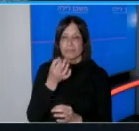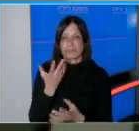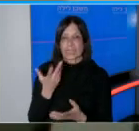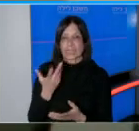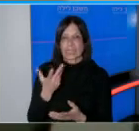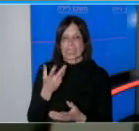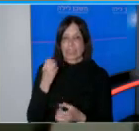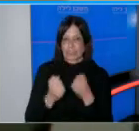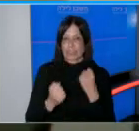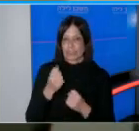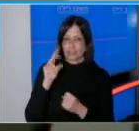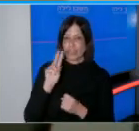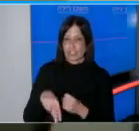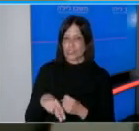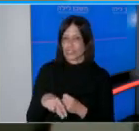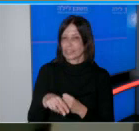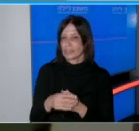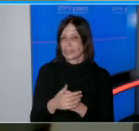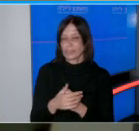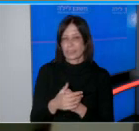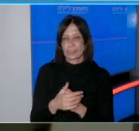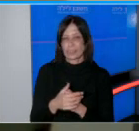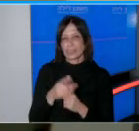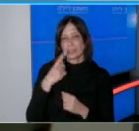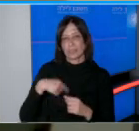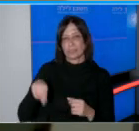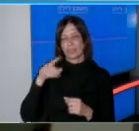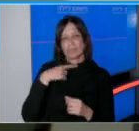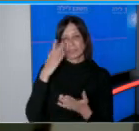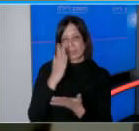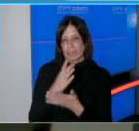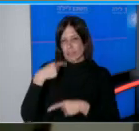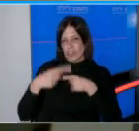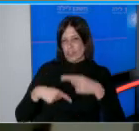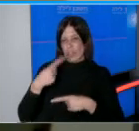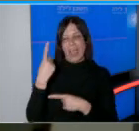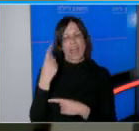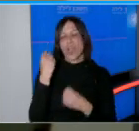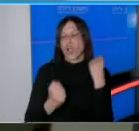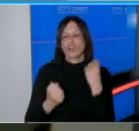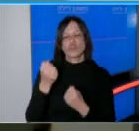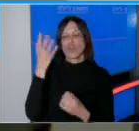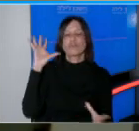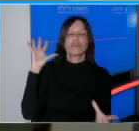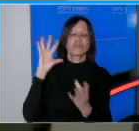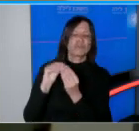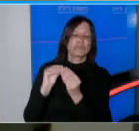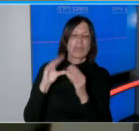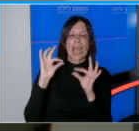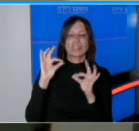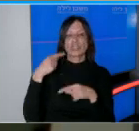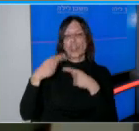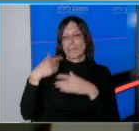מטרידה שיכולה להיות הני, כמובן. אנחנו בעיצומה של שנה, אחת הקשות שעברנו בעשורים